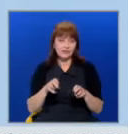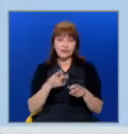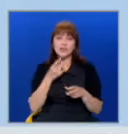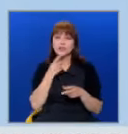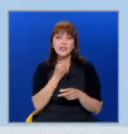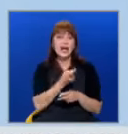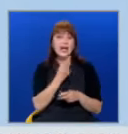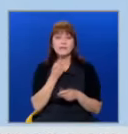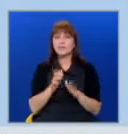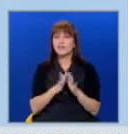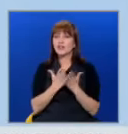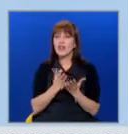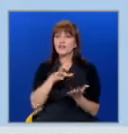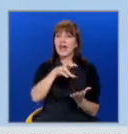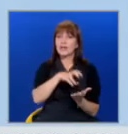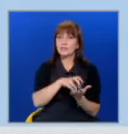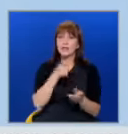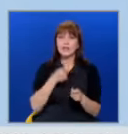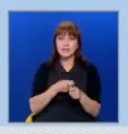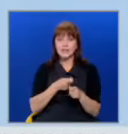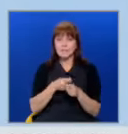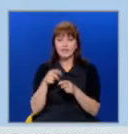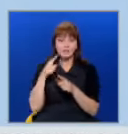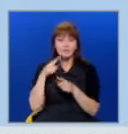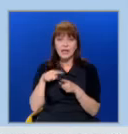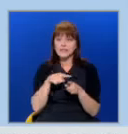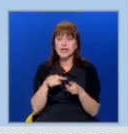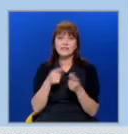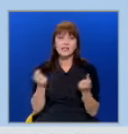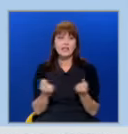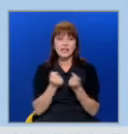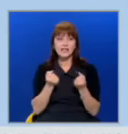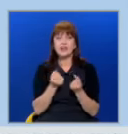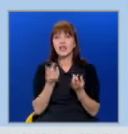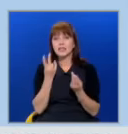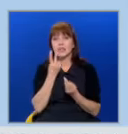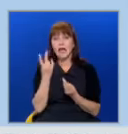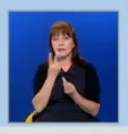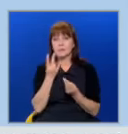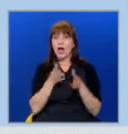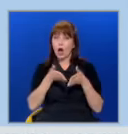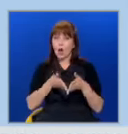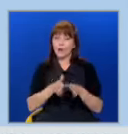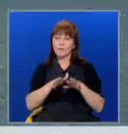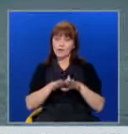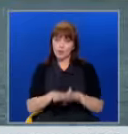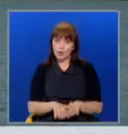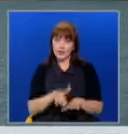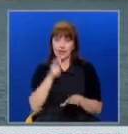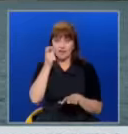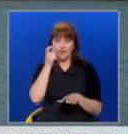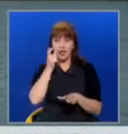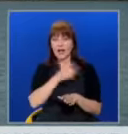бъдат разпитани членовете на екипажа, ще бъдат извършени и следствени действия, за да бъде изяснена обстановката. Корабът ще остане във Варненското пристанище